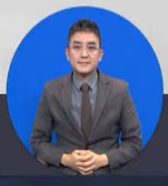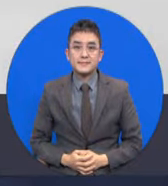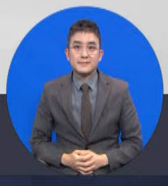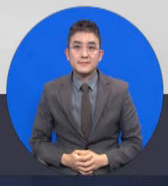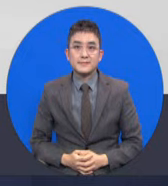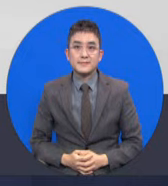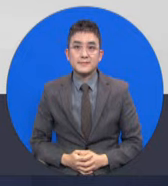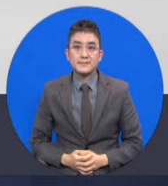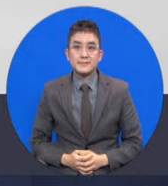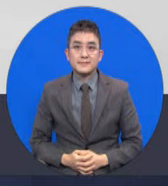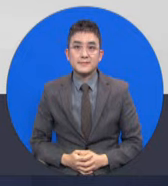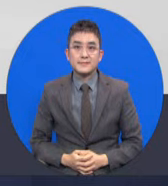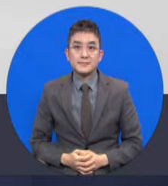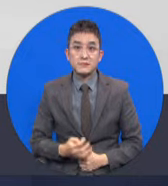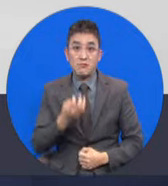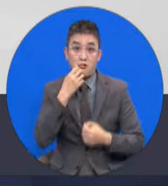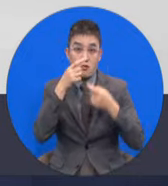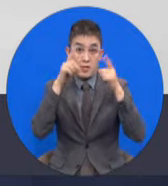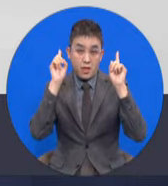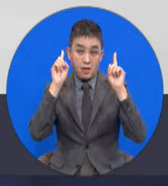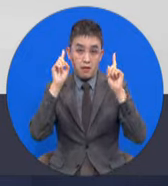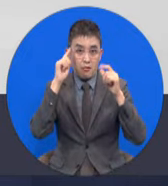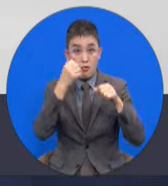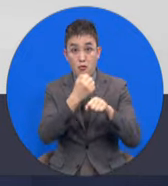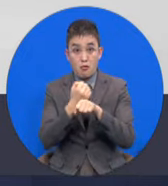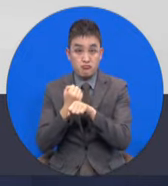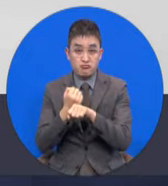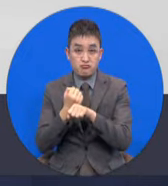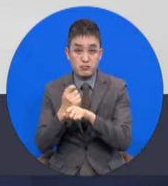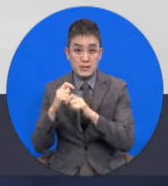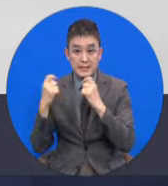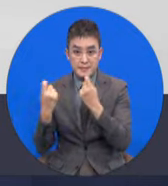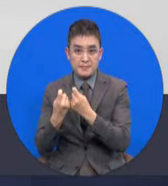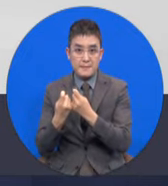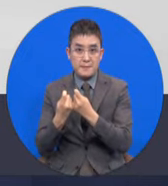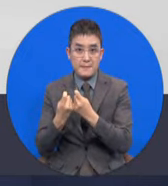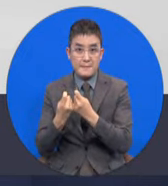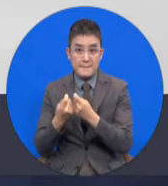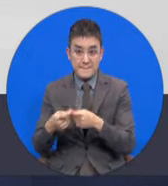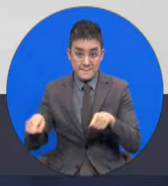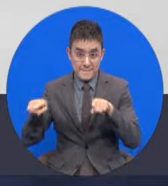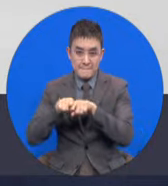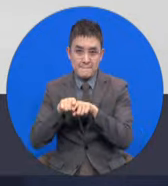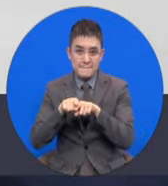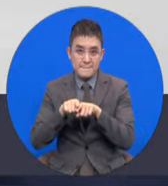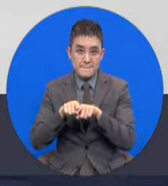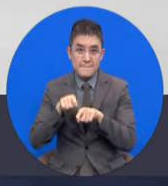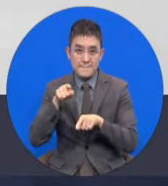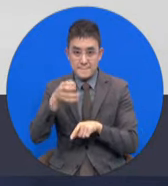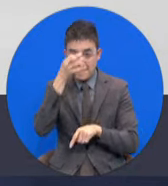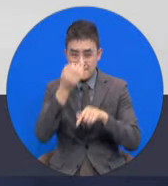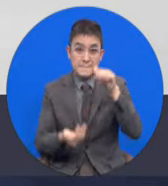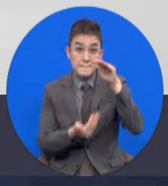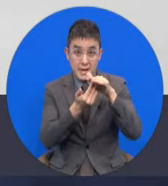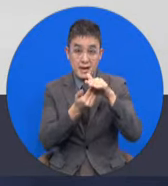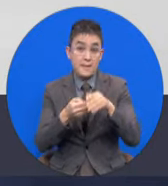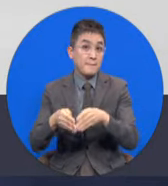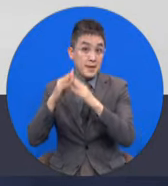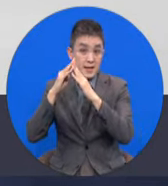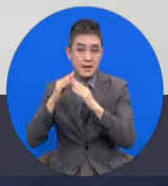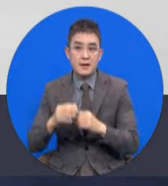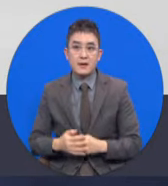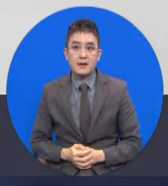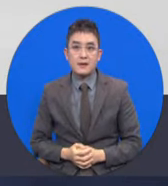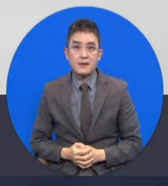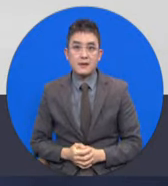네, 서울대학교 여론분석연구팀과 함께 채널A가 실시하고 있는 여론조사 팩트체크 폴A에 따르면요. 여론조사